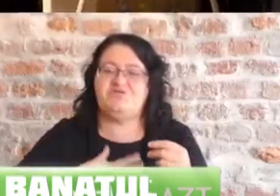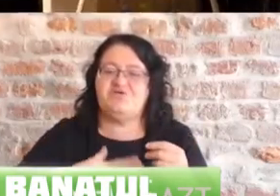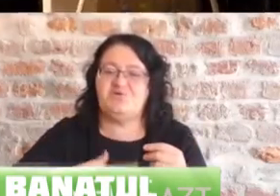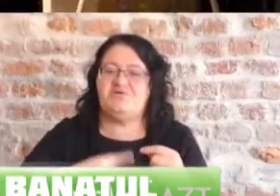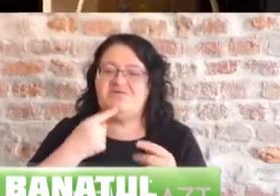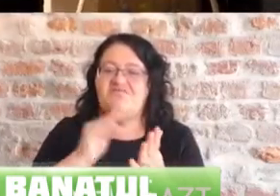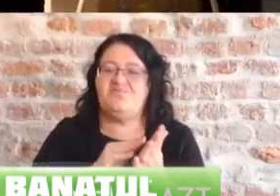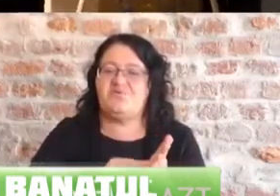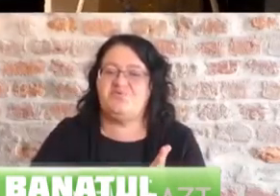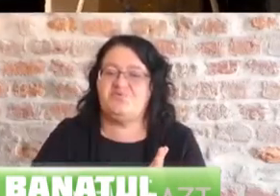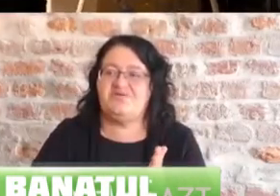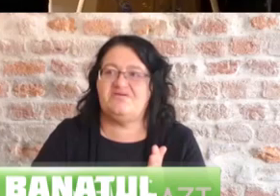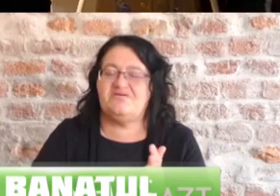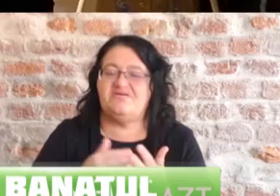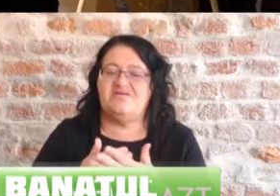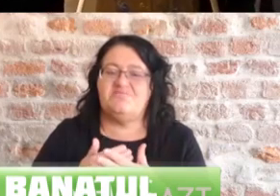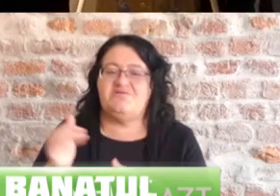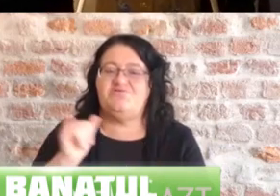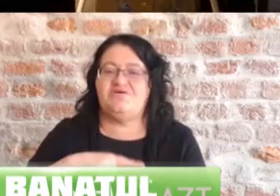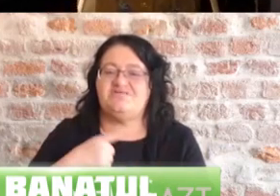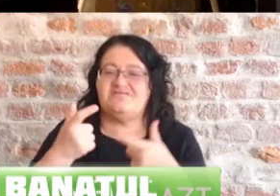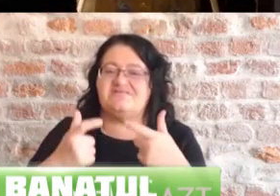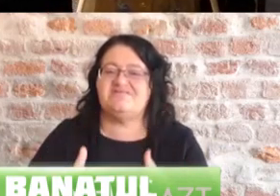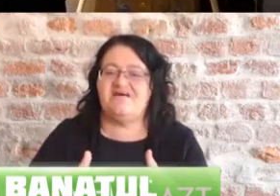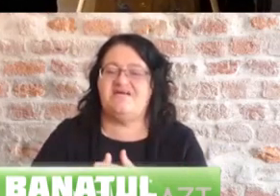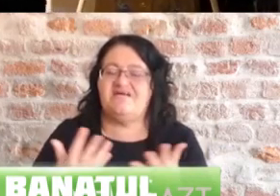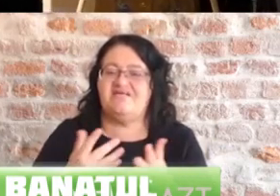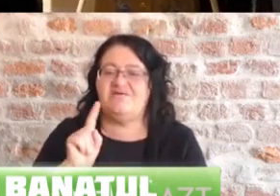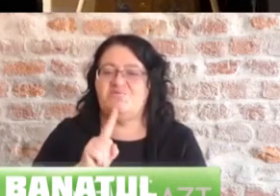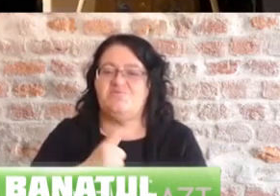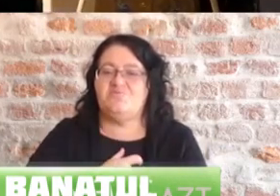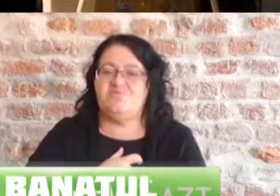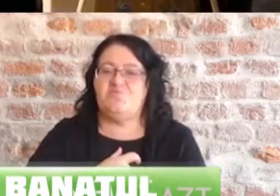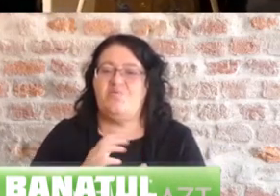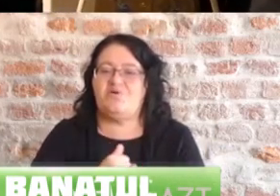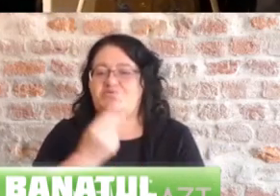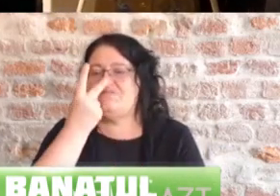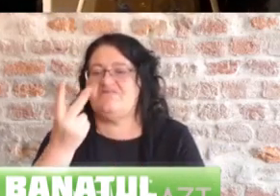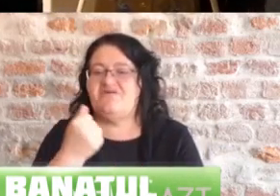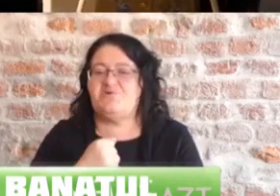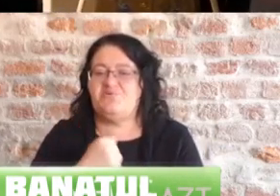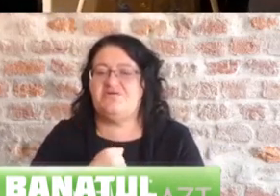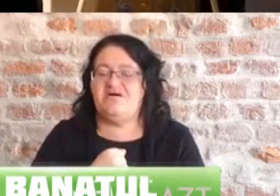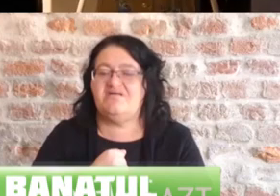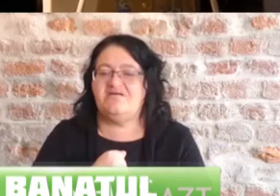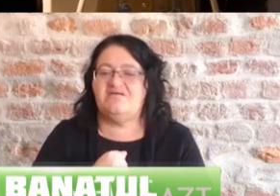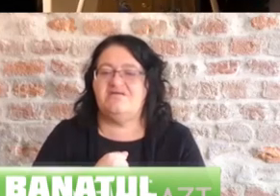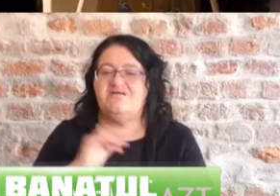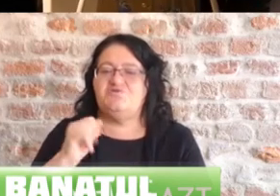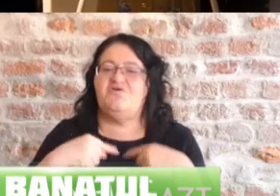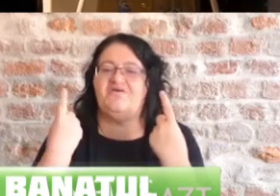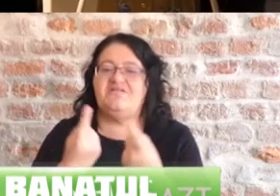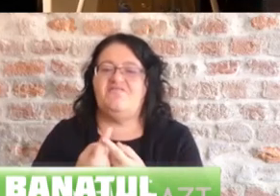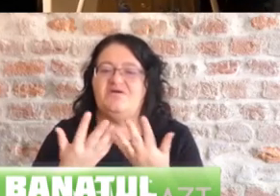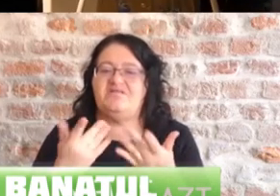vrea să vă propun, pentru cei care sunt în sală, care nu poate, n-au reușit să vadă lucrarea, cineva dintre